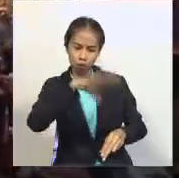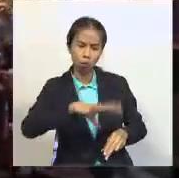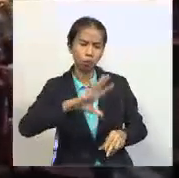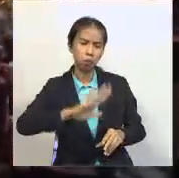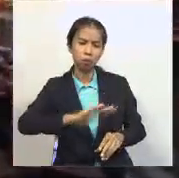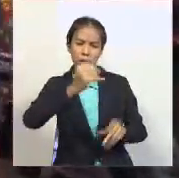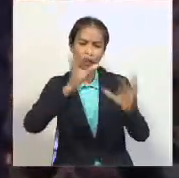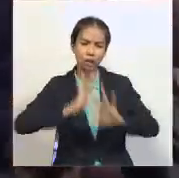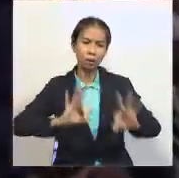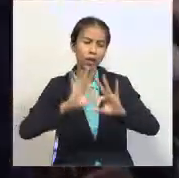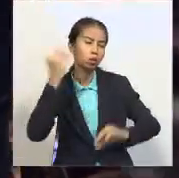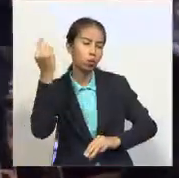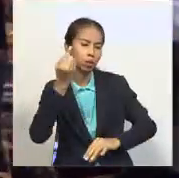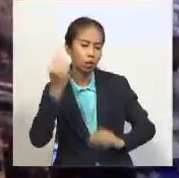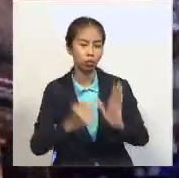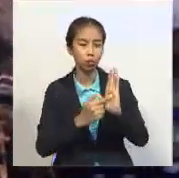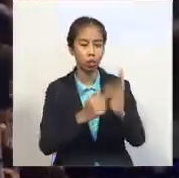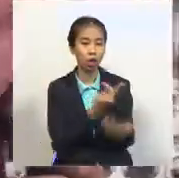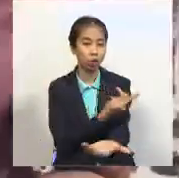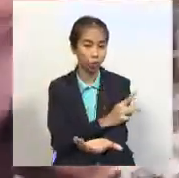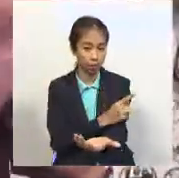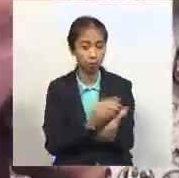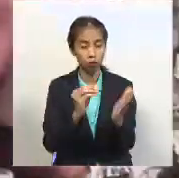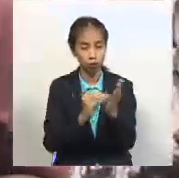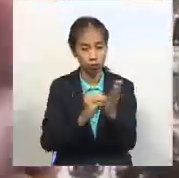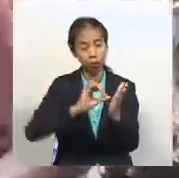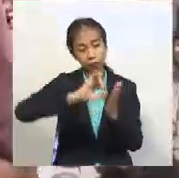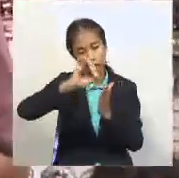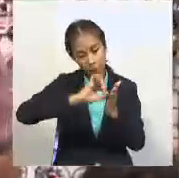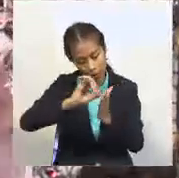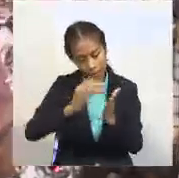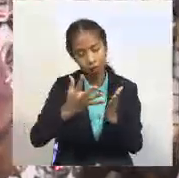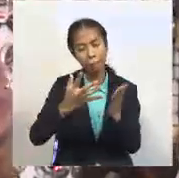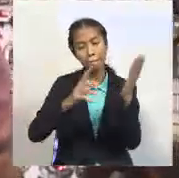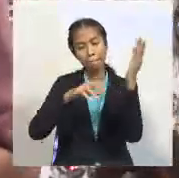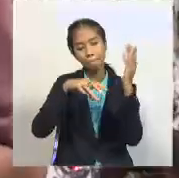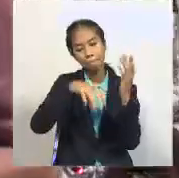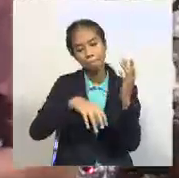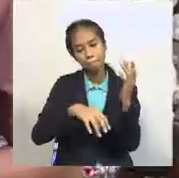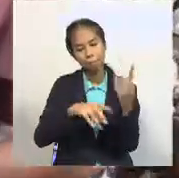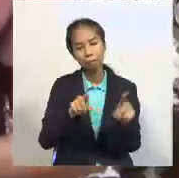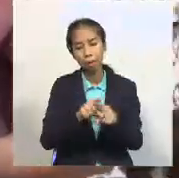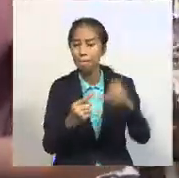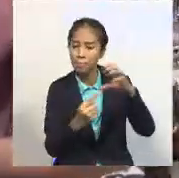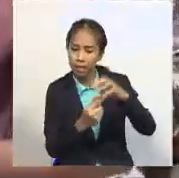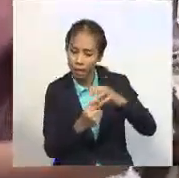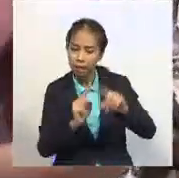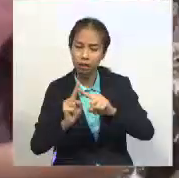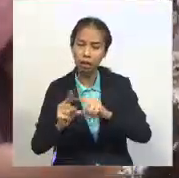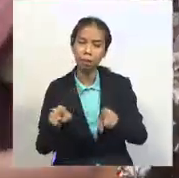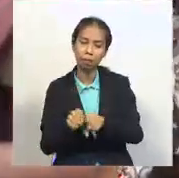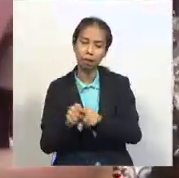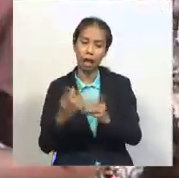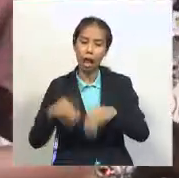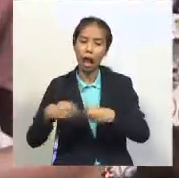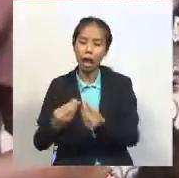เก็ตเชียงใหม่กระบี่พัทยาหาดใหญ่และก็กรุงเทพมหานครในบางจุดจะต้องจัดโซนนิ่งเพื่อกระตุ้นการท่องเที่ยวยาม